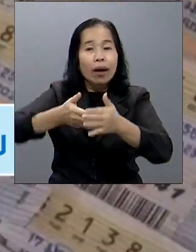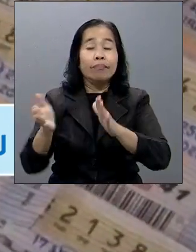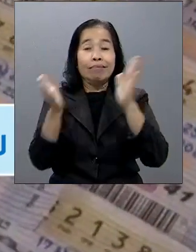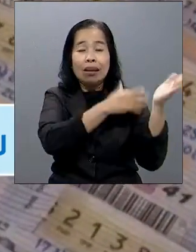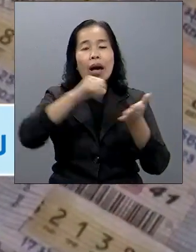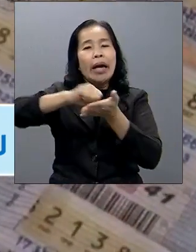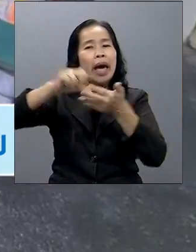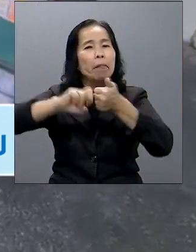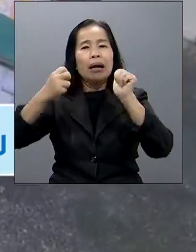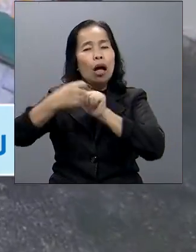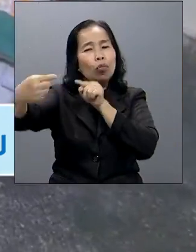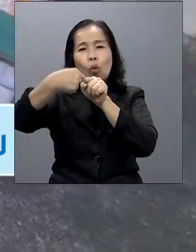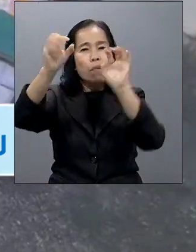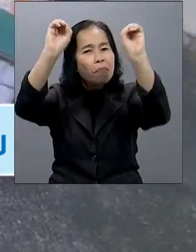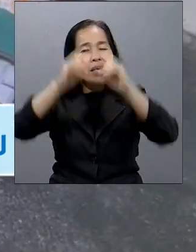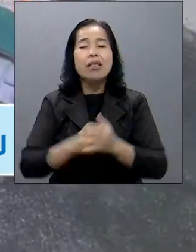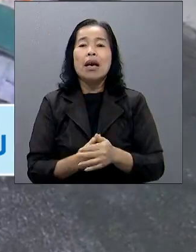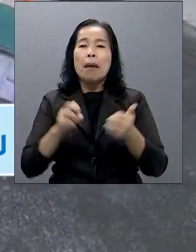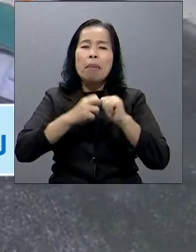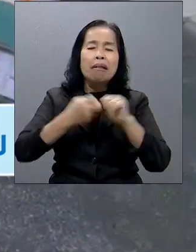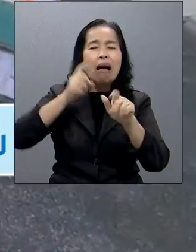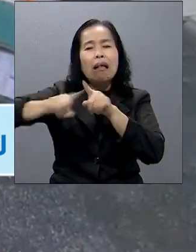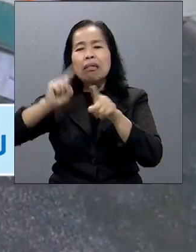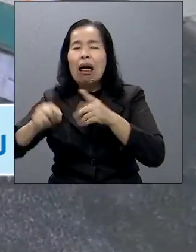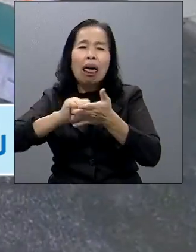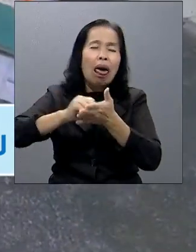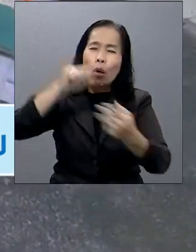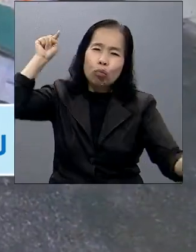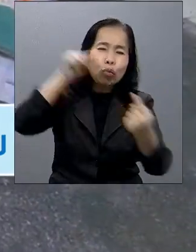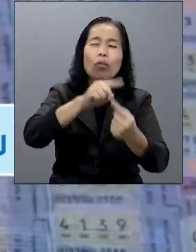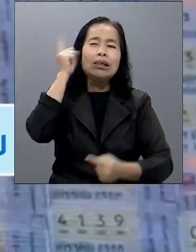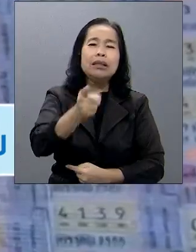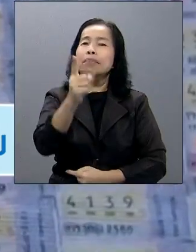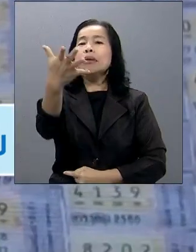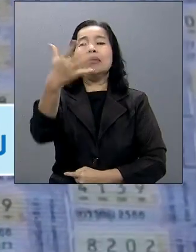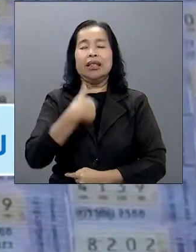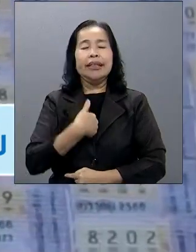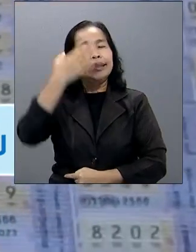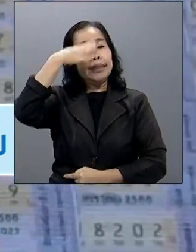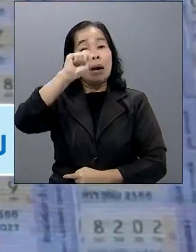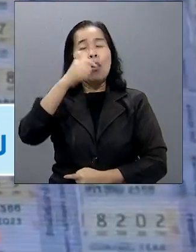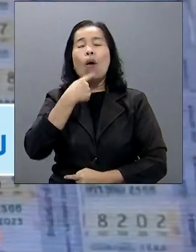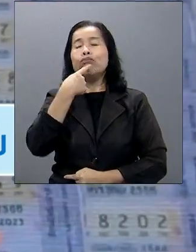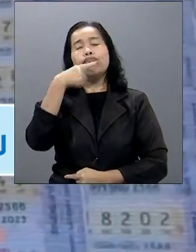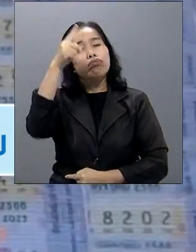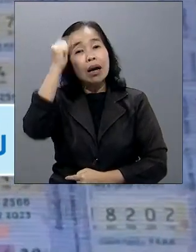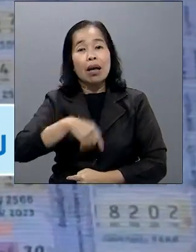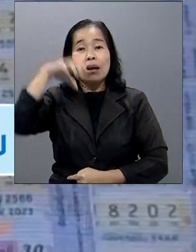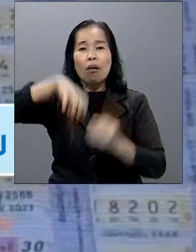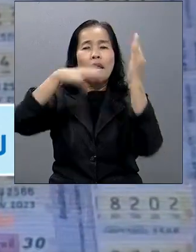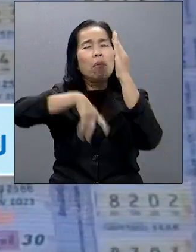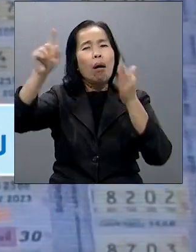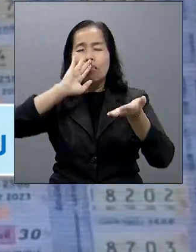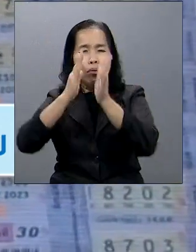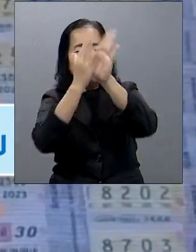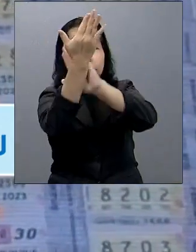างตรงจุดแก้ที่ต้นเหตุได้สักครั้งหนึ่งอันนี้คุณอำนวยบอกนะคะคือบอกว่ากองสลากเนี่ยกลับไปแก้ปัญหาที่ป